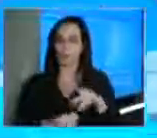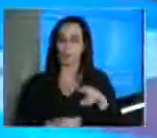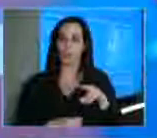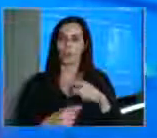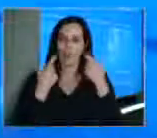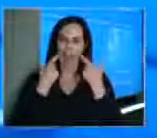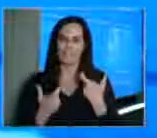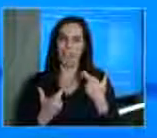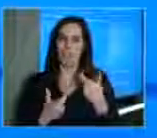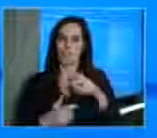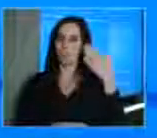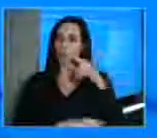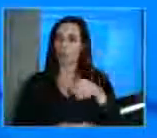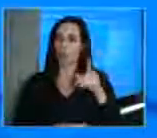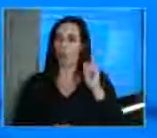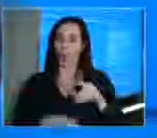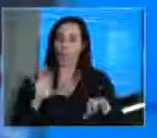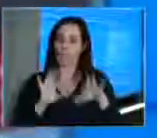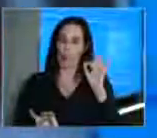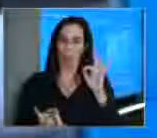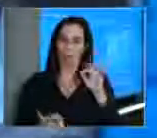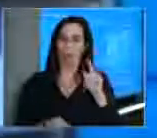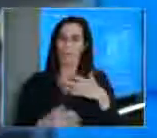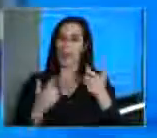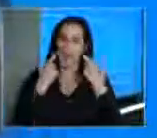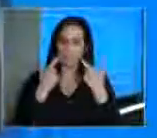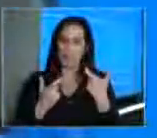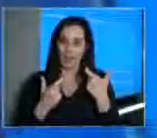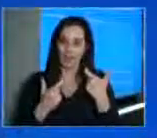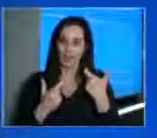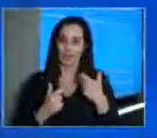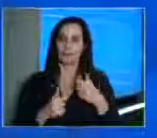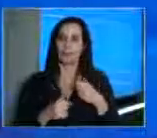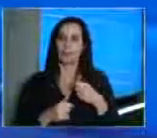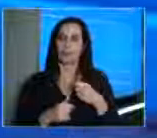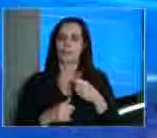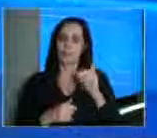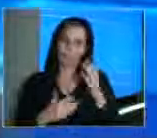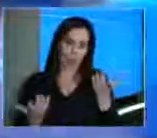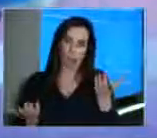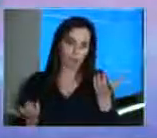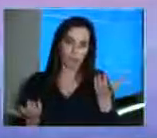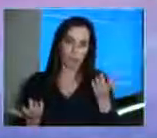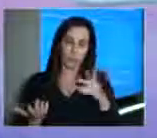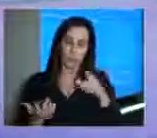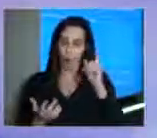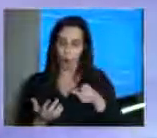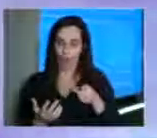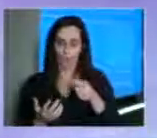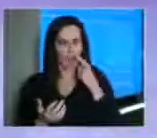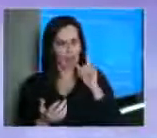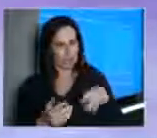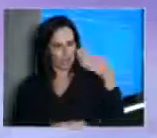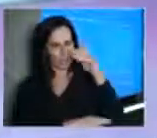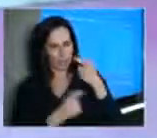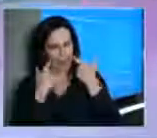יום אכיפה. כי יש מדינות שבהן יש חובת הצבעה, אבל אין אכיפה שבאה לצידה. ואז אולי יש חובה שהיא... אבל יש